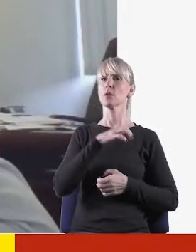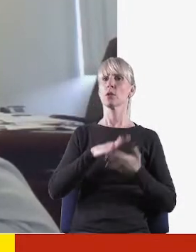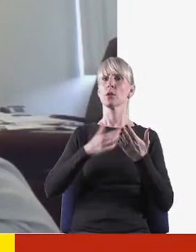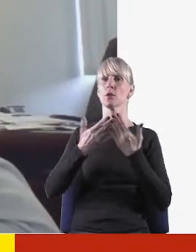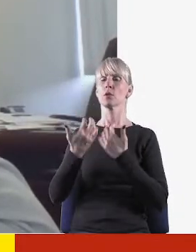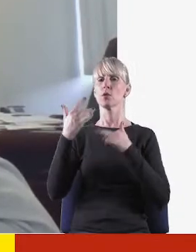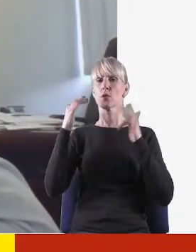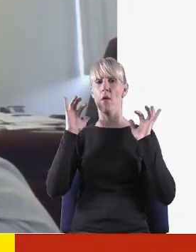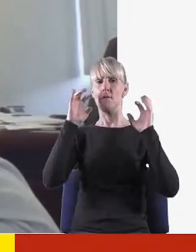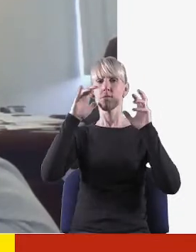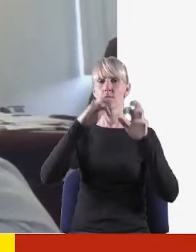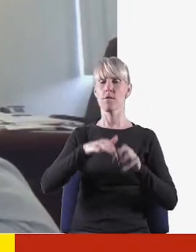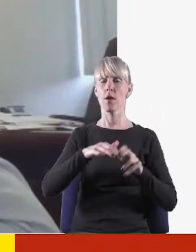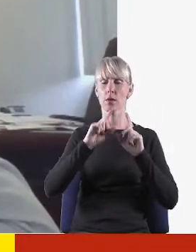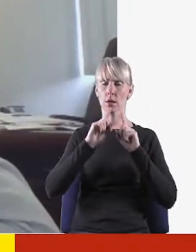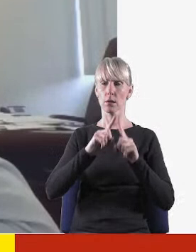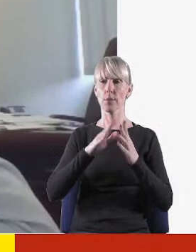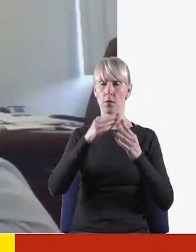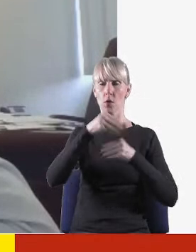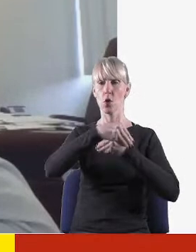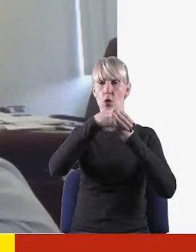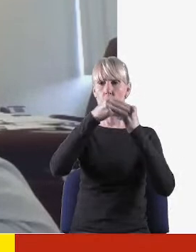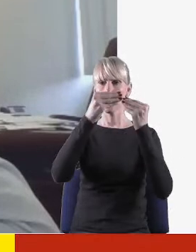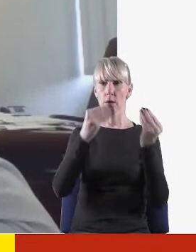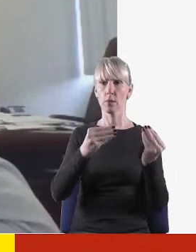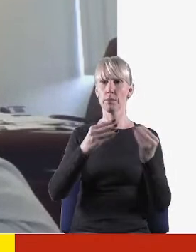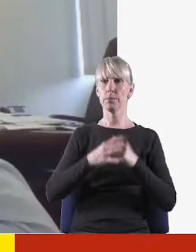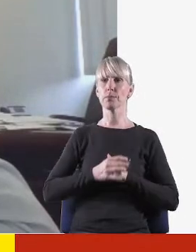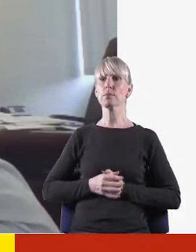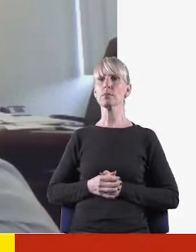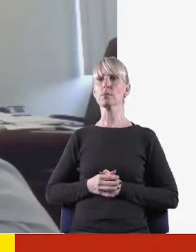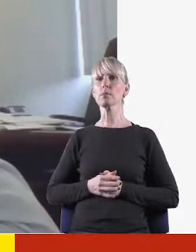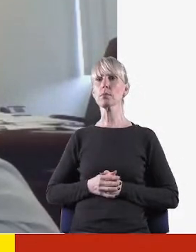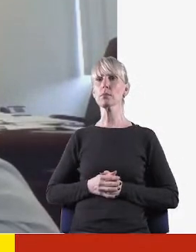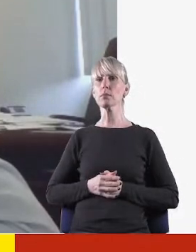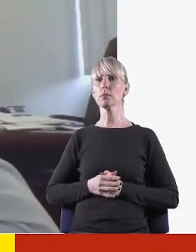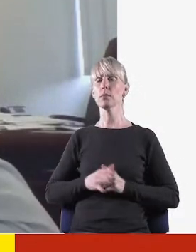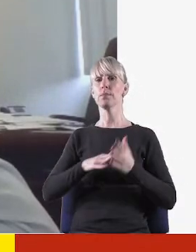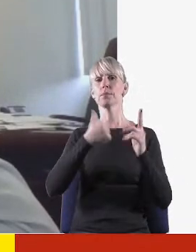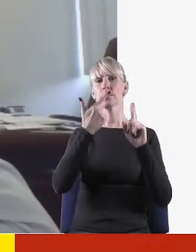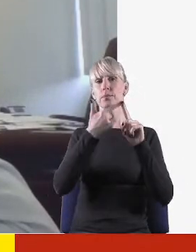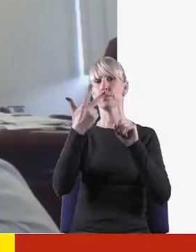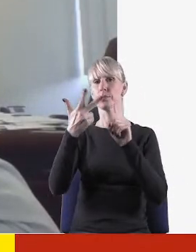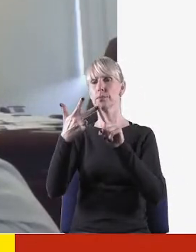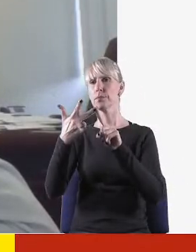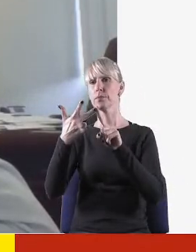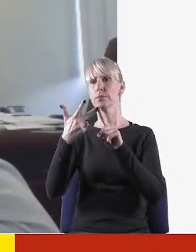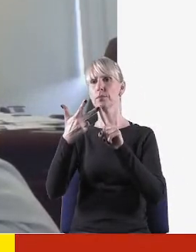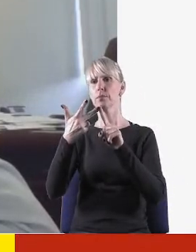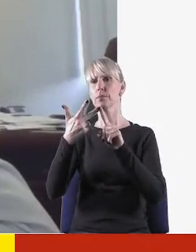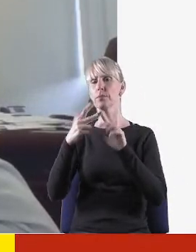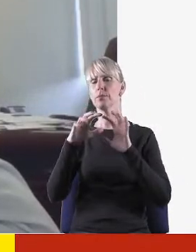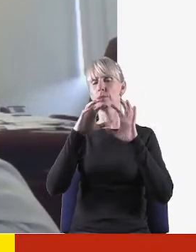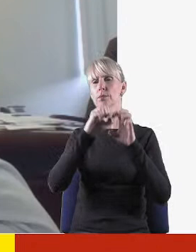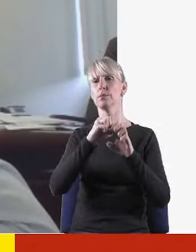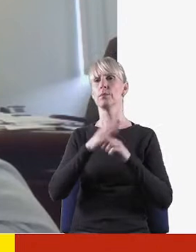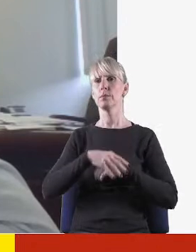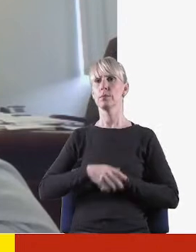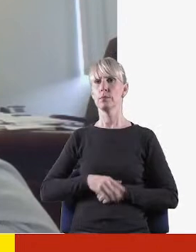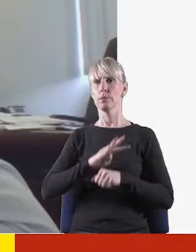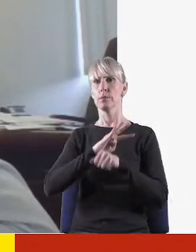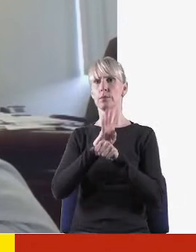fal, które rozwijały się, mówię zwłaszcza o drugiej, trzeciej, które rozwijały